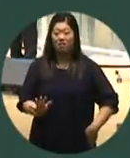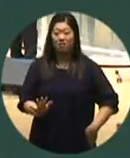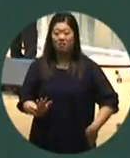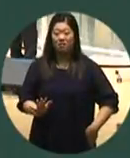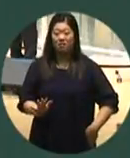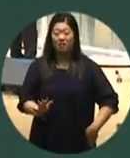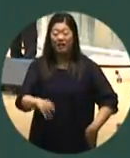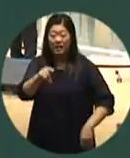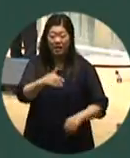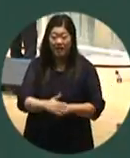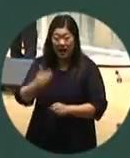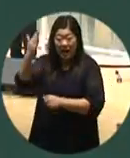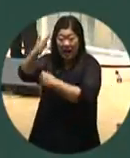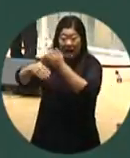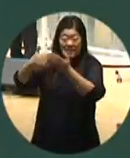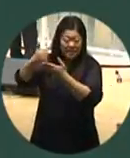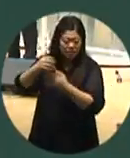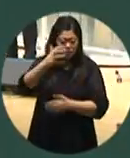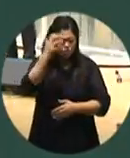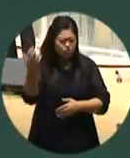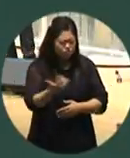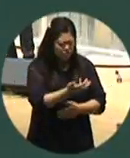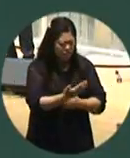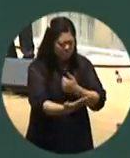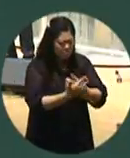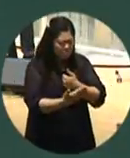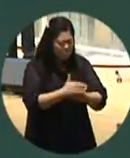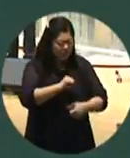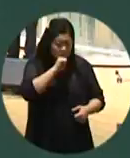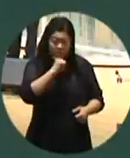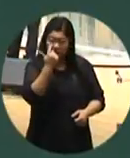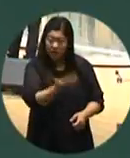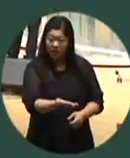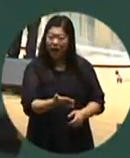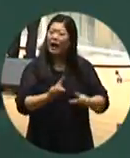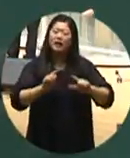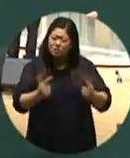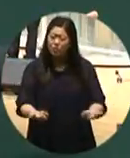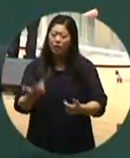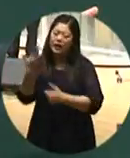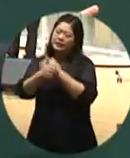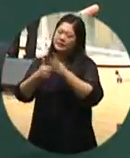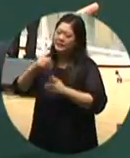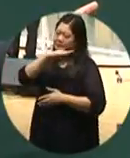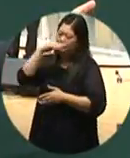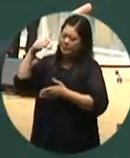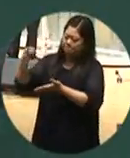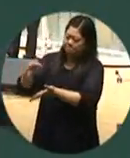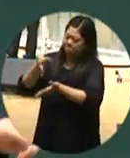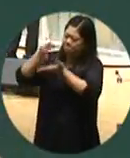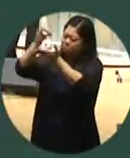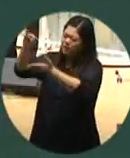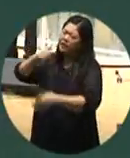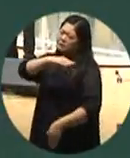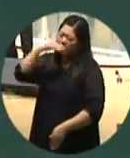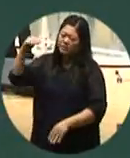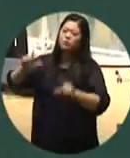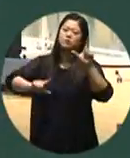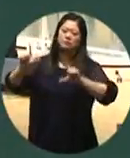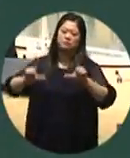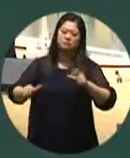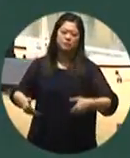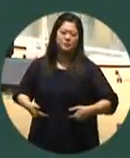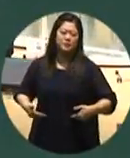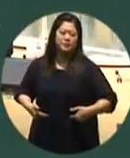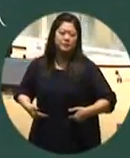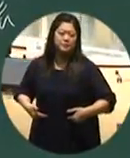하나님을 도와주거나 하나님이 기부금 내면 축복 못 받아요. 하나님께 헌금하셔야 돼요. If you're 그렇죠? trying to help God or give a donation to God, it's not that. That's not the way